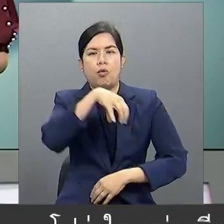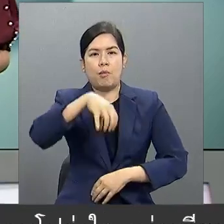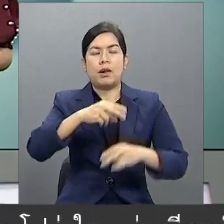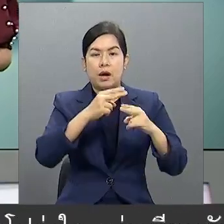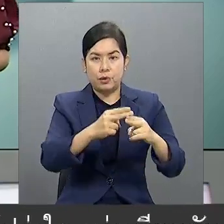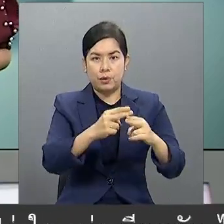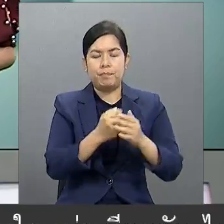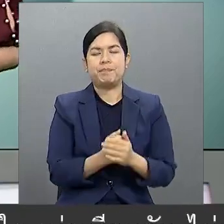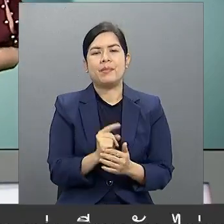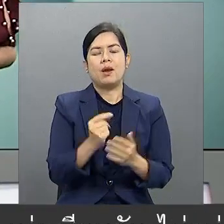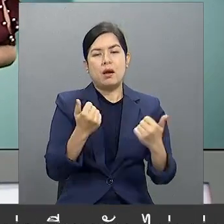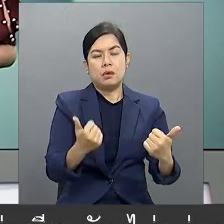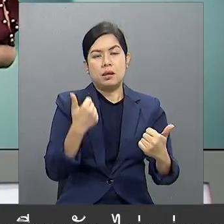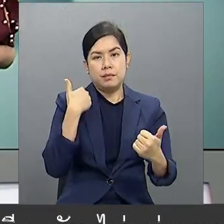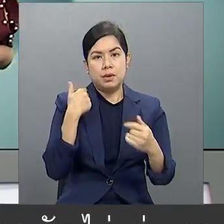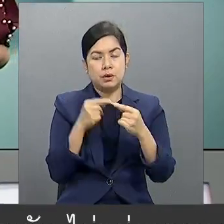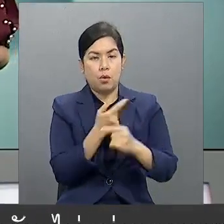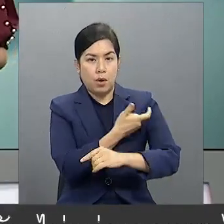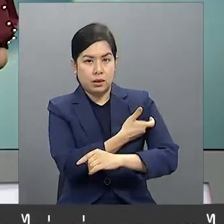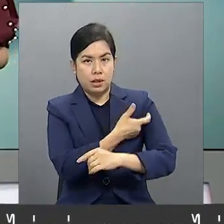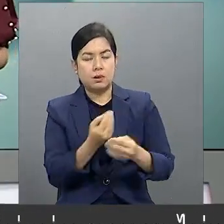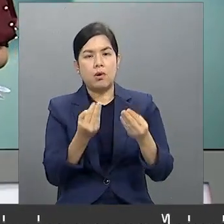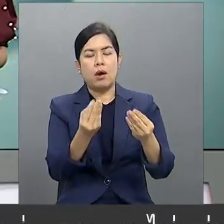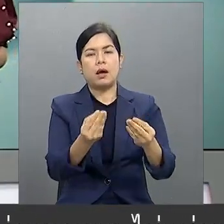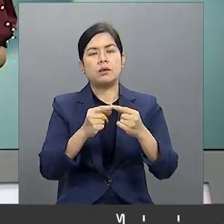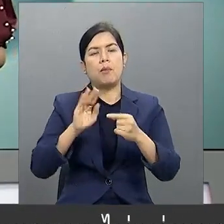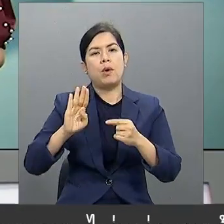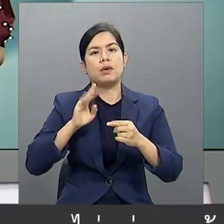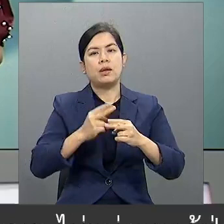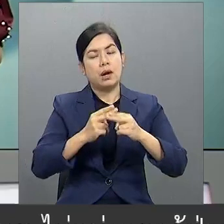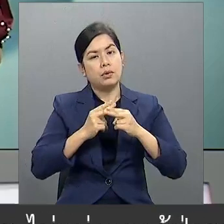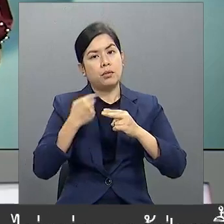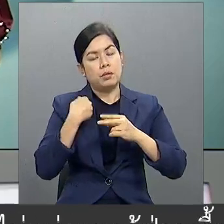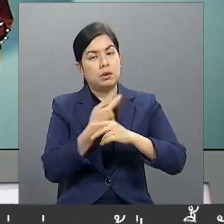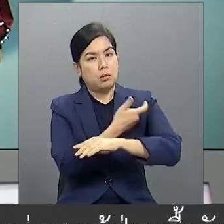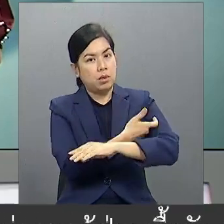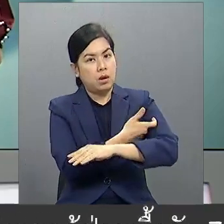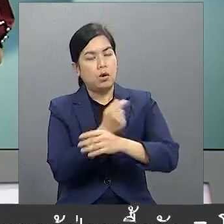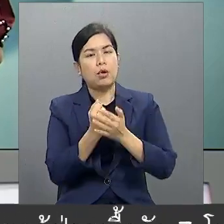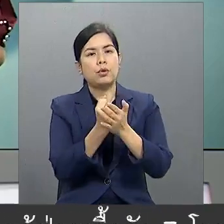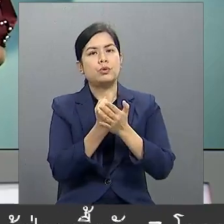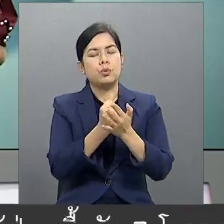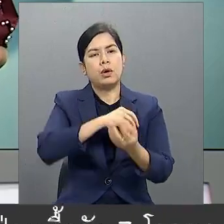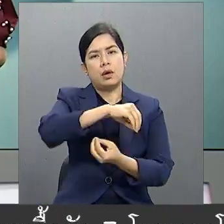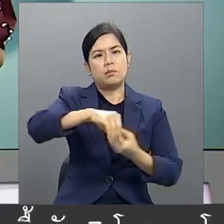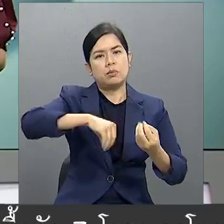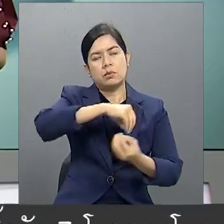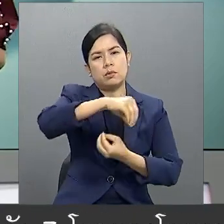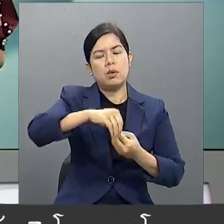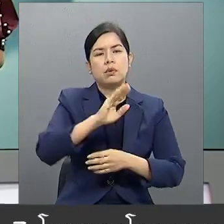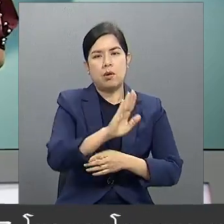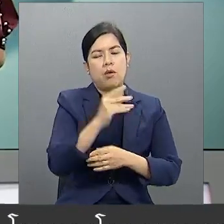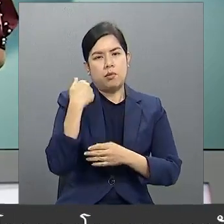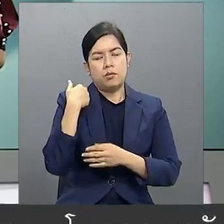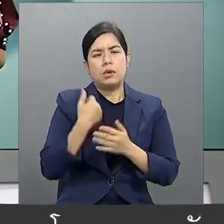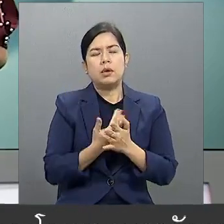การให้เอกชนมาบริการด้านวัคซีนได้ก็จะสามารถช่วยให้ธุรกิจของโรงพยาบาลที่ก่อนหน้านี้ได้รับผลกระทบทางเศรษฐกิจเหมือนกับอุ